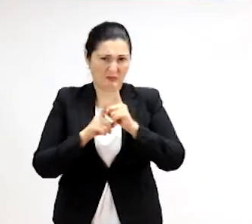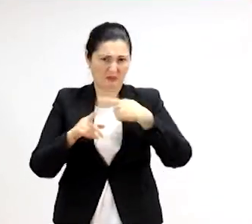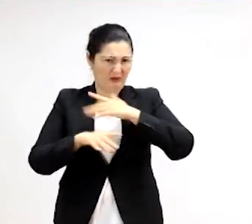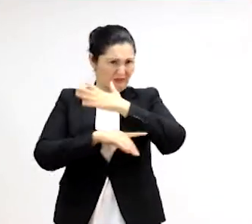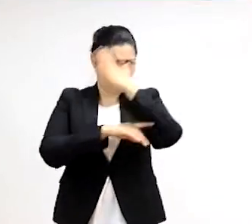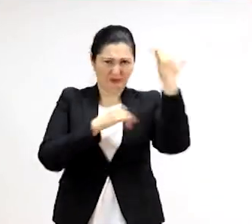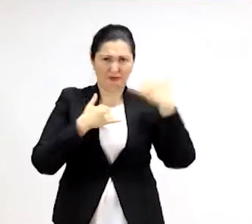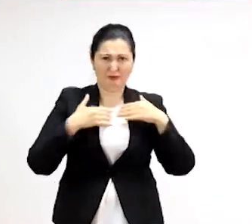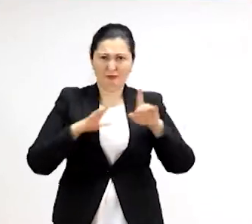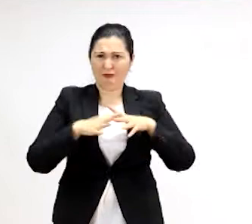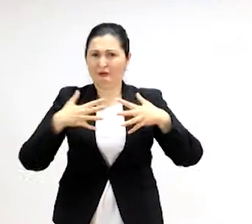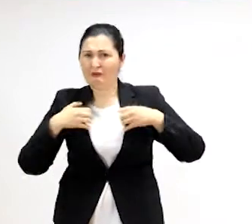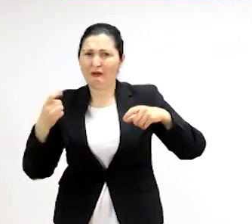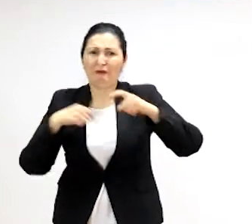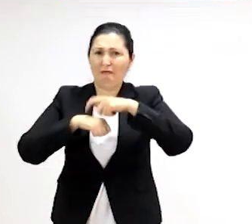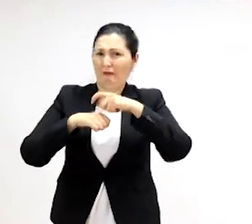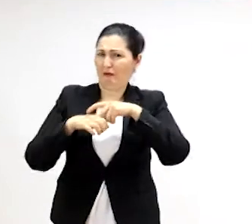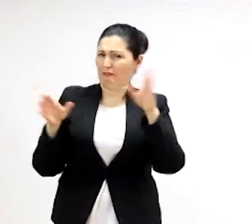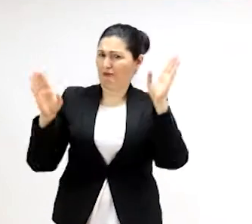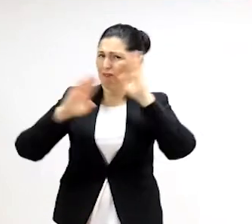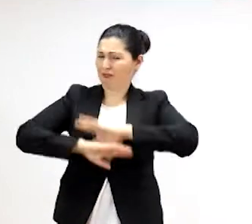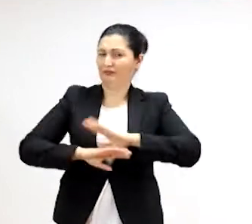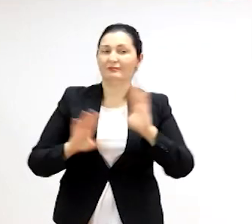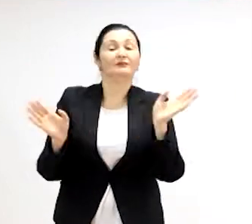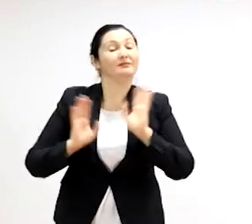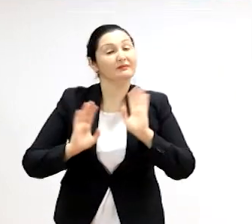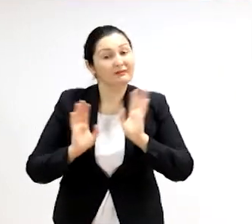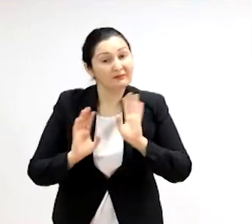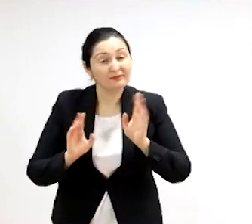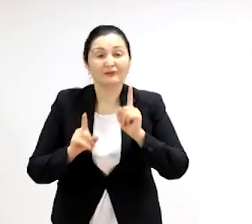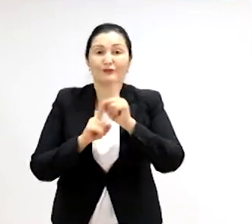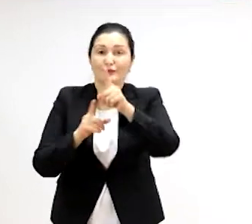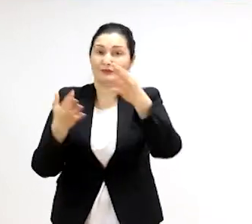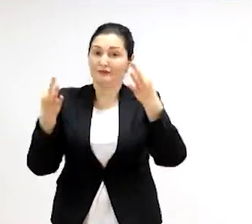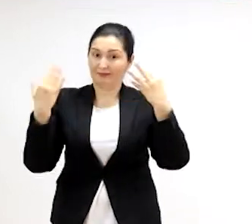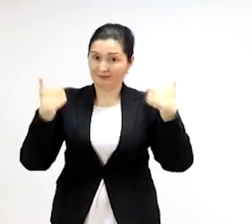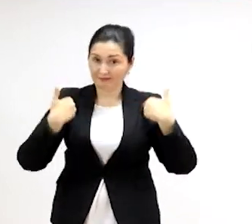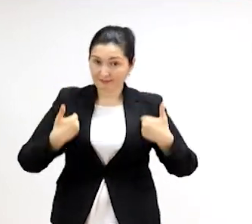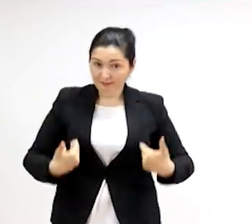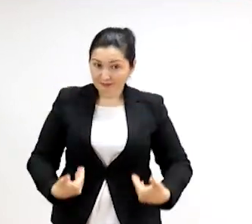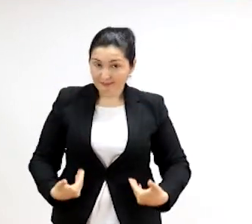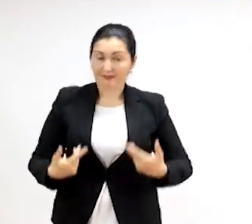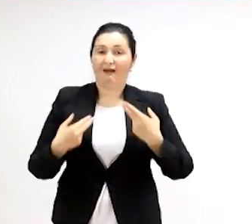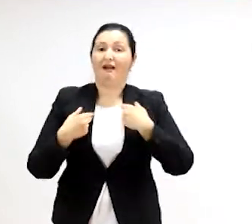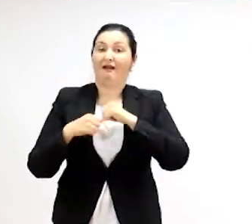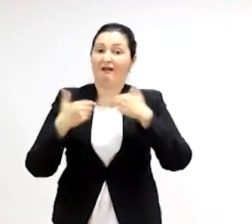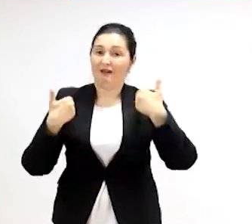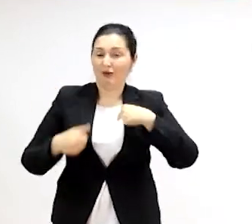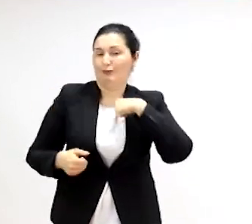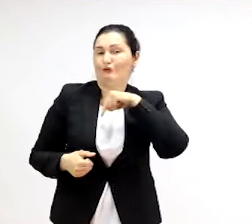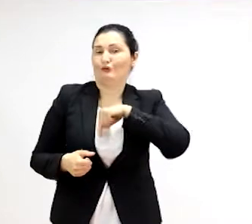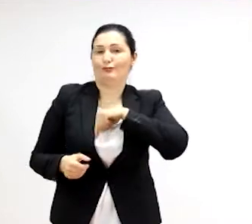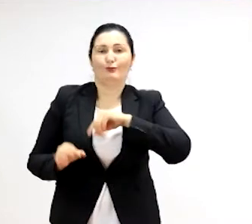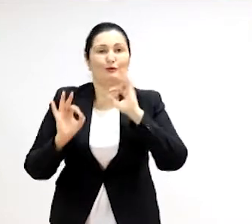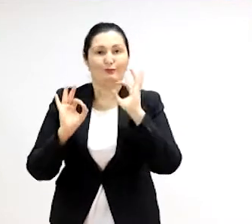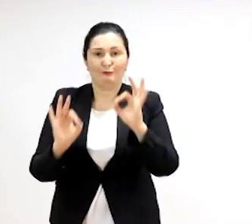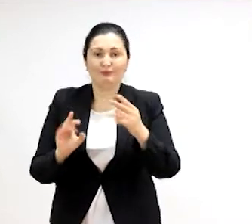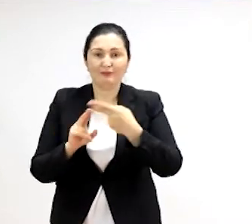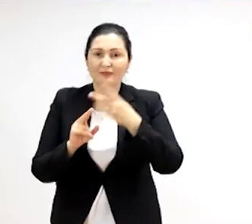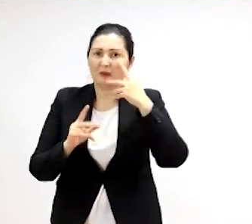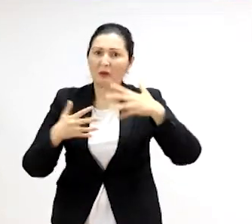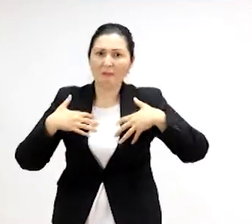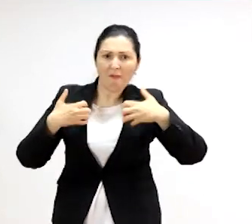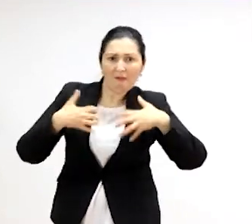ҷонвар нест? Гуфт зарофа. Ман ҷонвар нестам. Ҷисми беҷонам, гуфт соат. Маймун аз дарахт